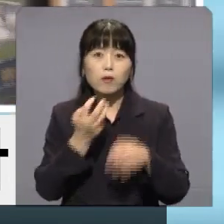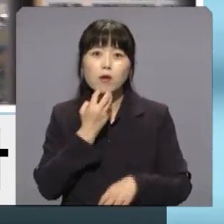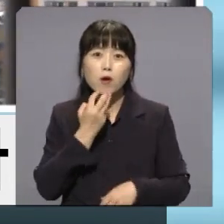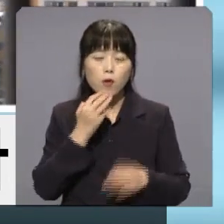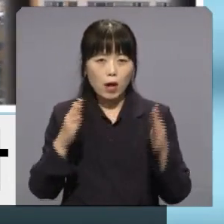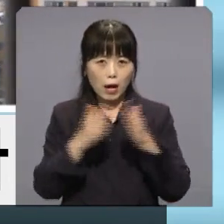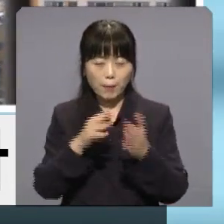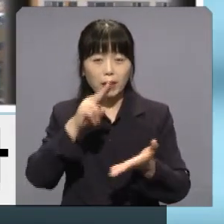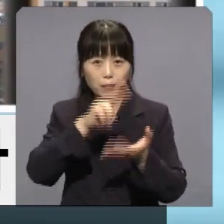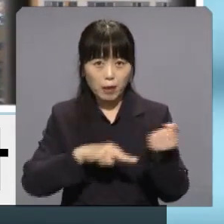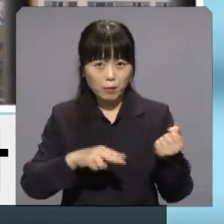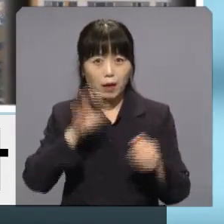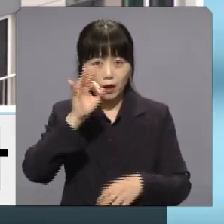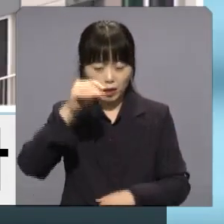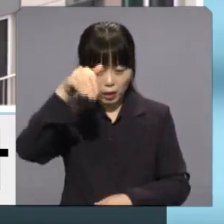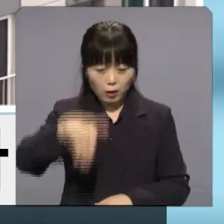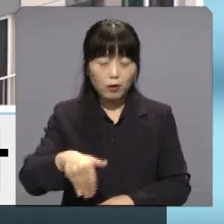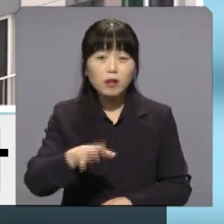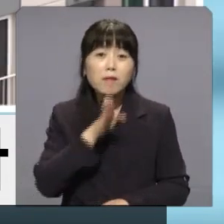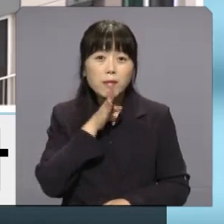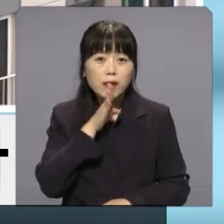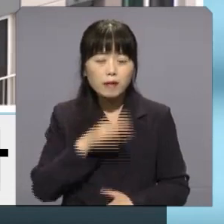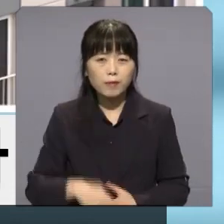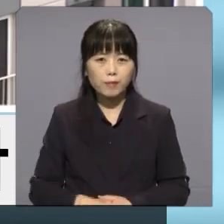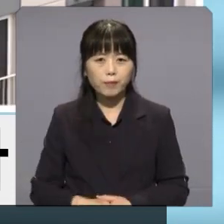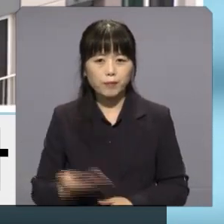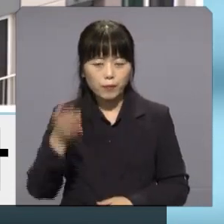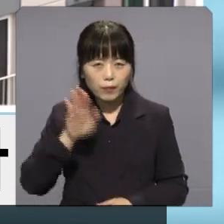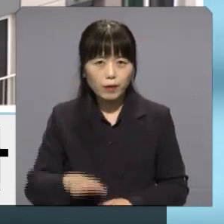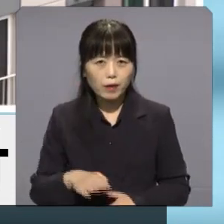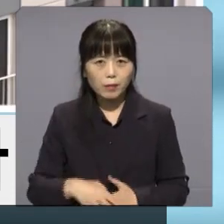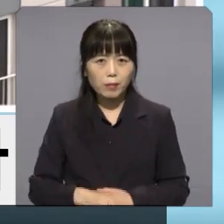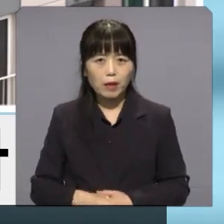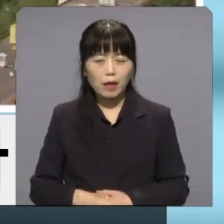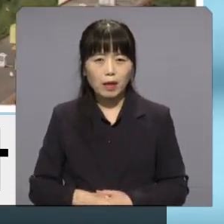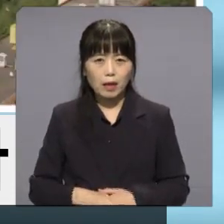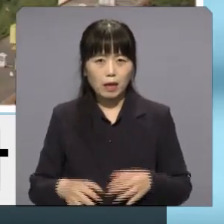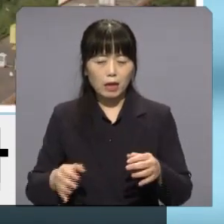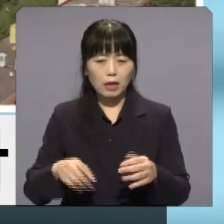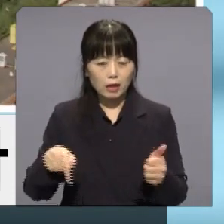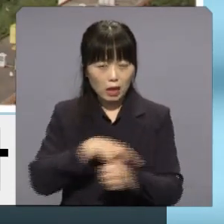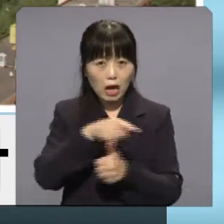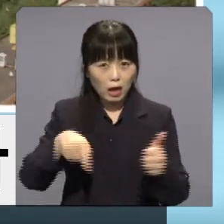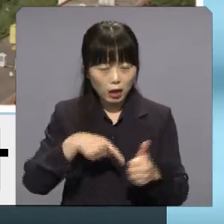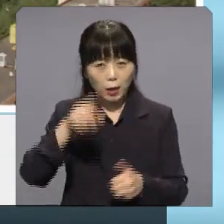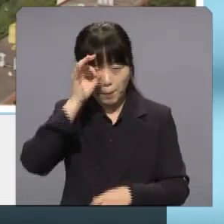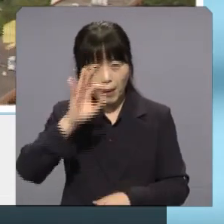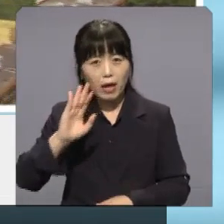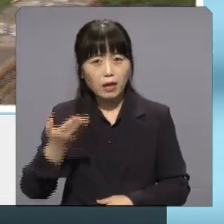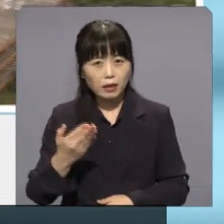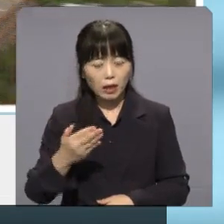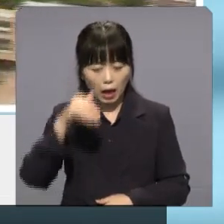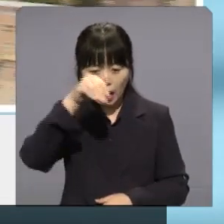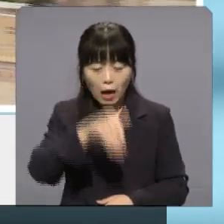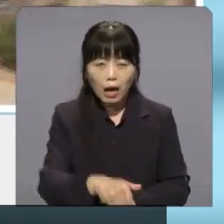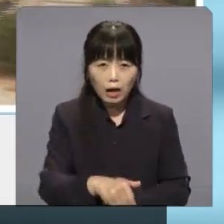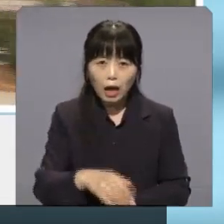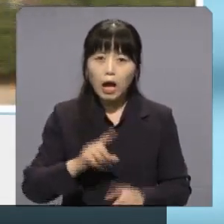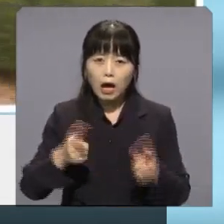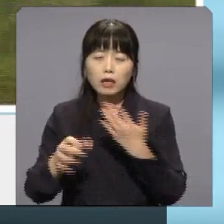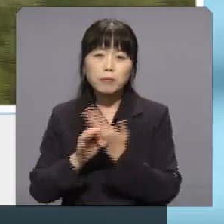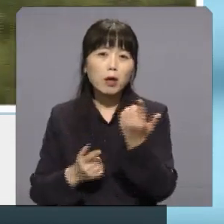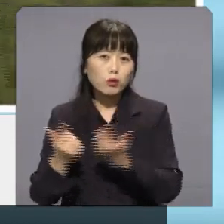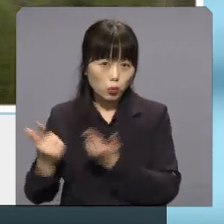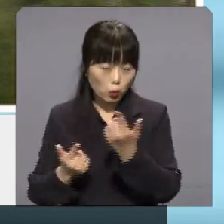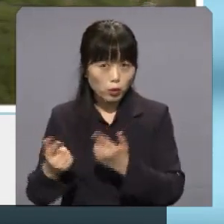매매 평가 이제 꺾인 것은 사실입니다 그래요 우리가 이제 장을 판단을 해야 되요 이게 하락 짱인 야 조정 장인 야